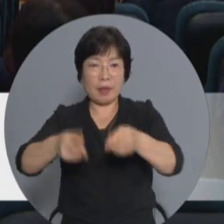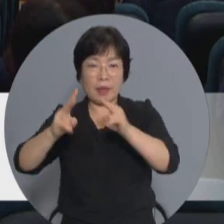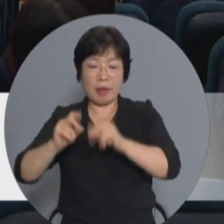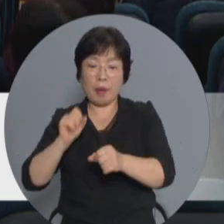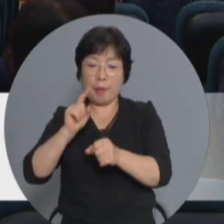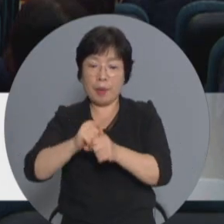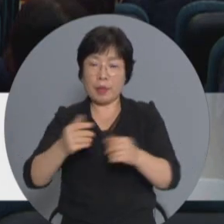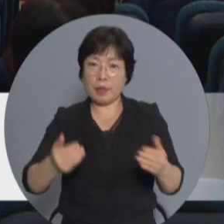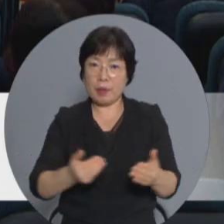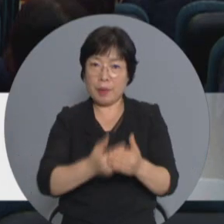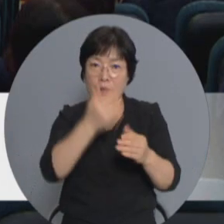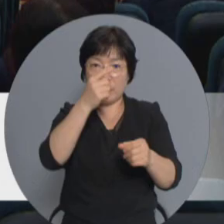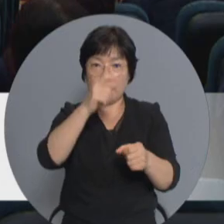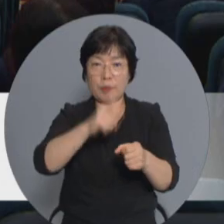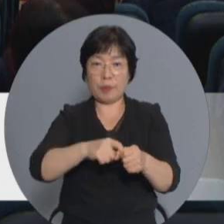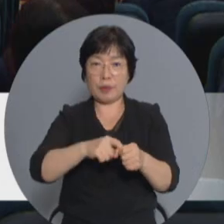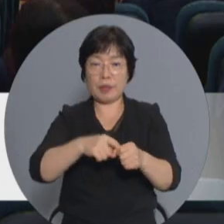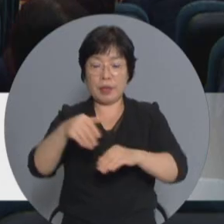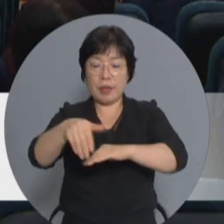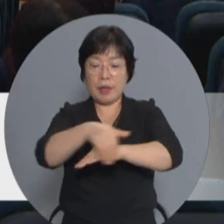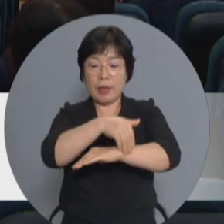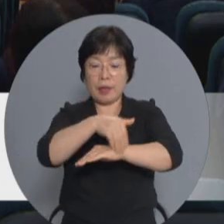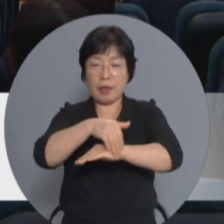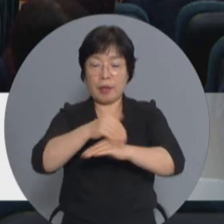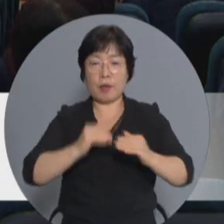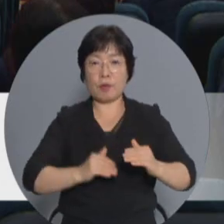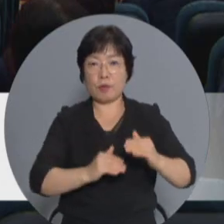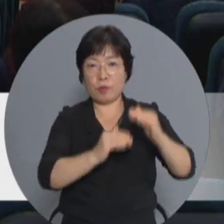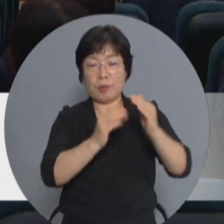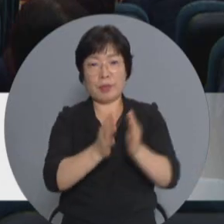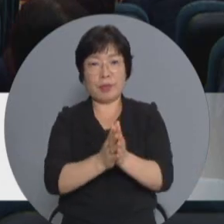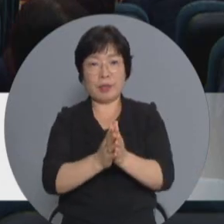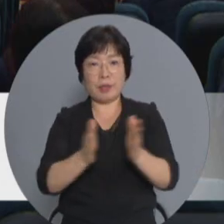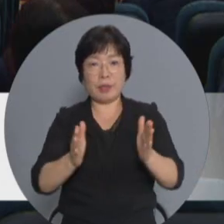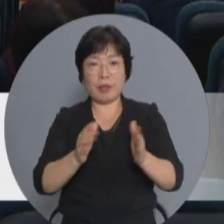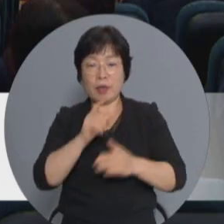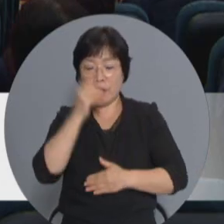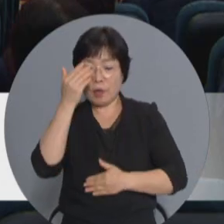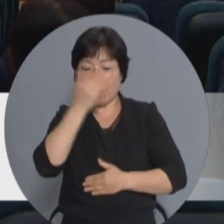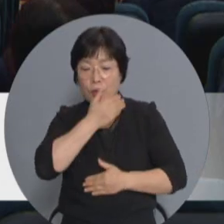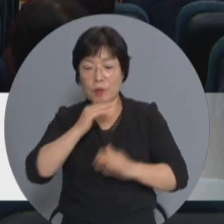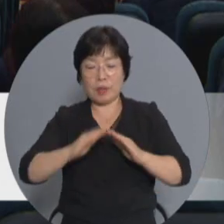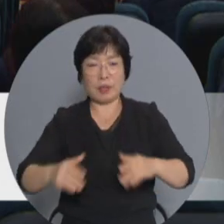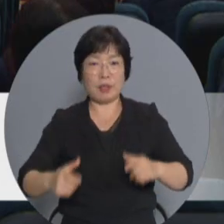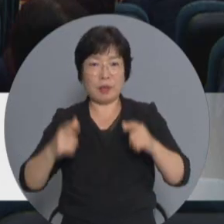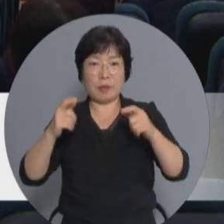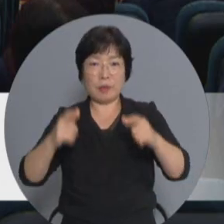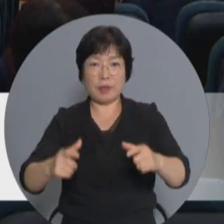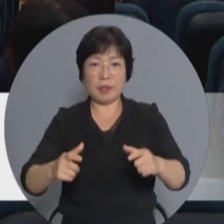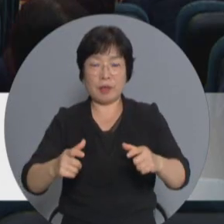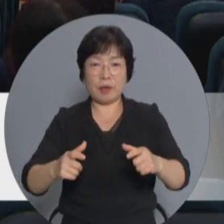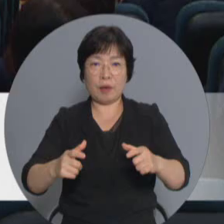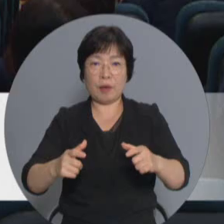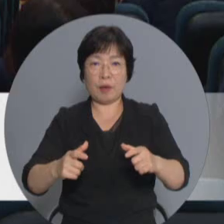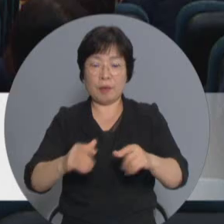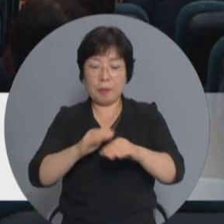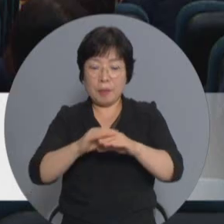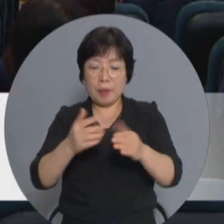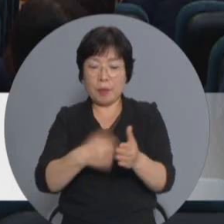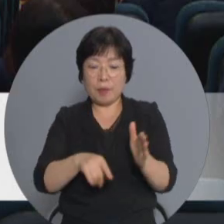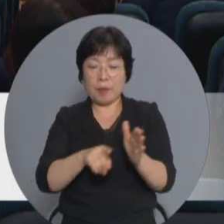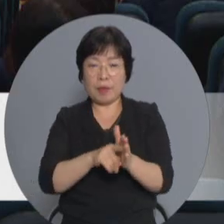발 빠르게 군 발전 전략 연계를 위한 준비에 착수했고, 전남도와 여수시도 상대적 박탈감 해소를